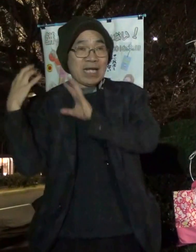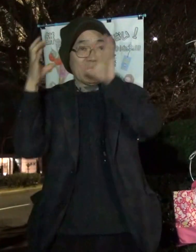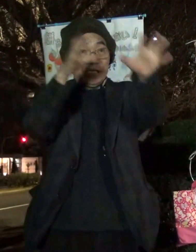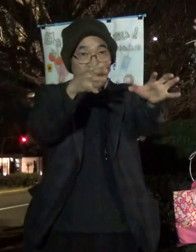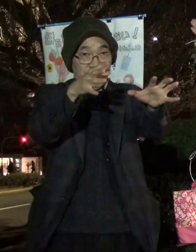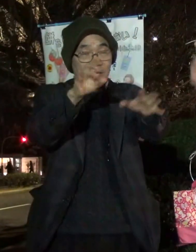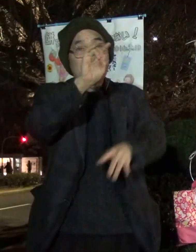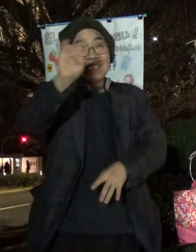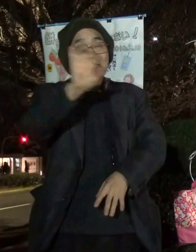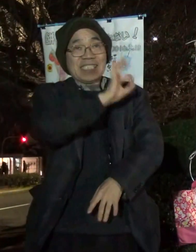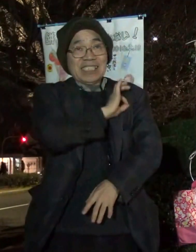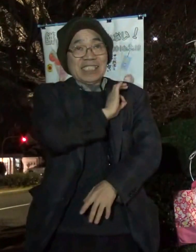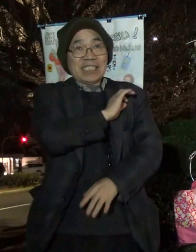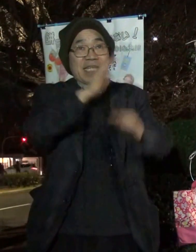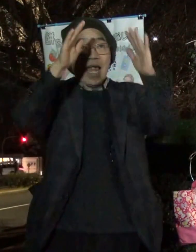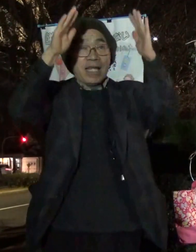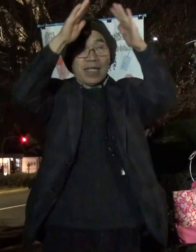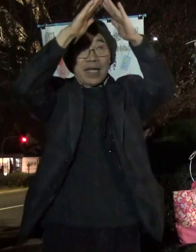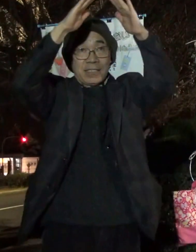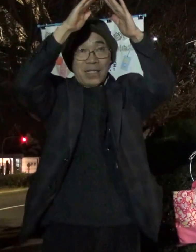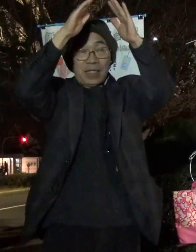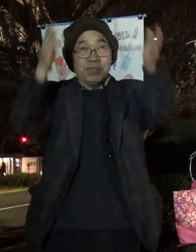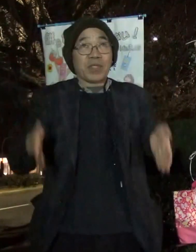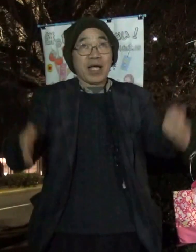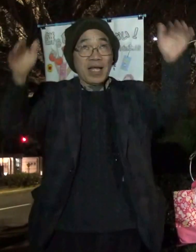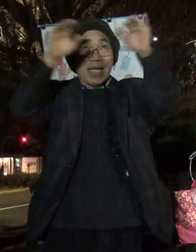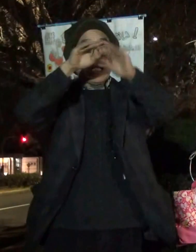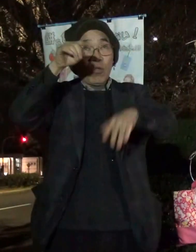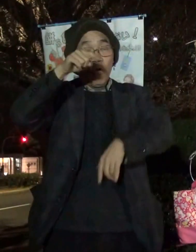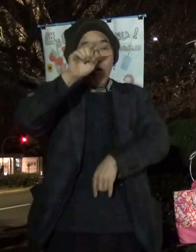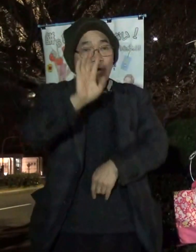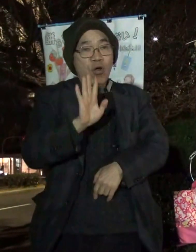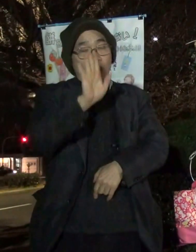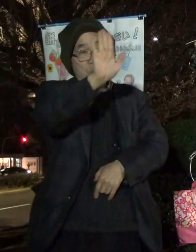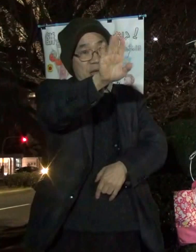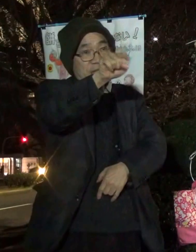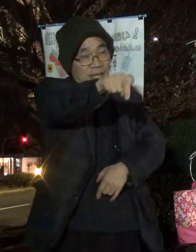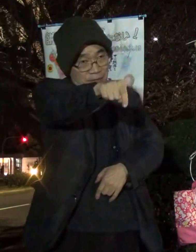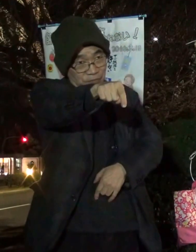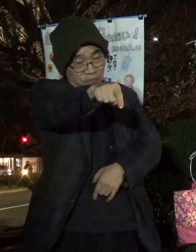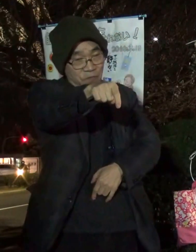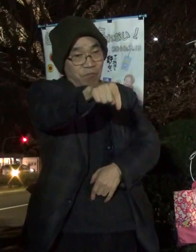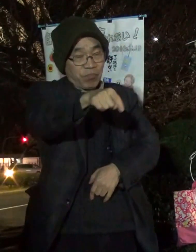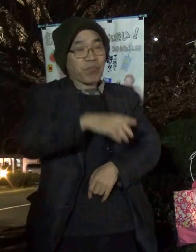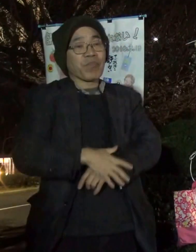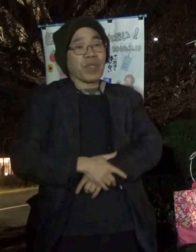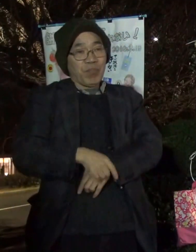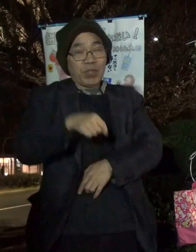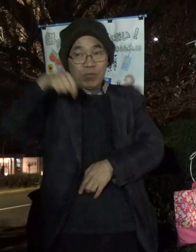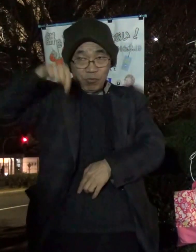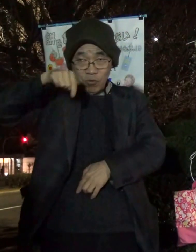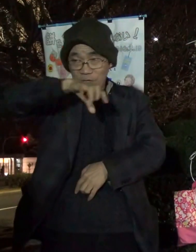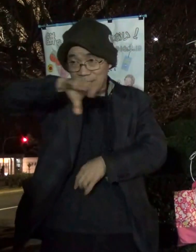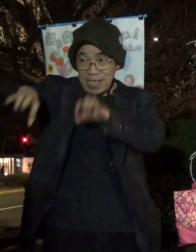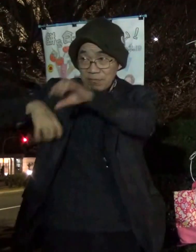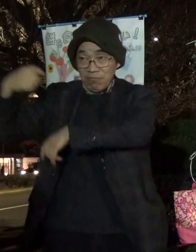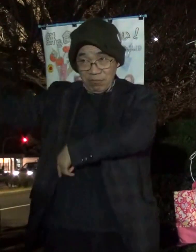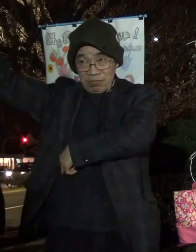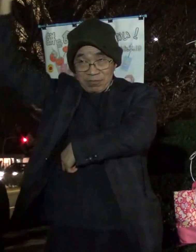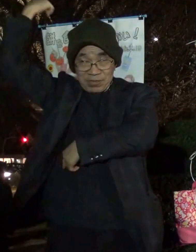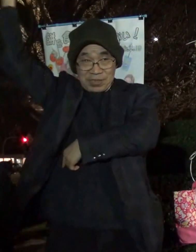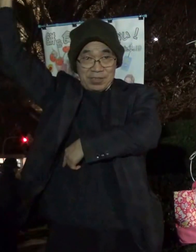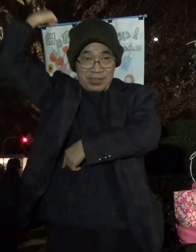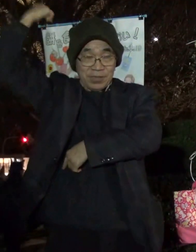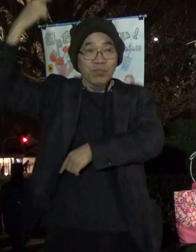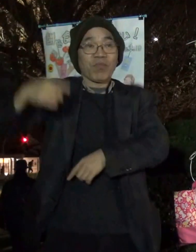で、講義をされています。ね、場所がちょっと離れてるんですけれども、 反対側ですね、 はい、希